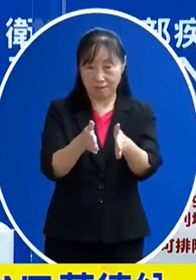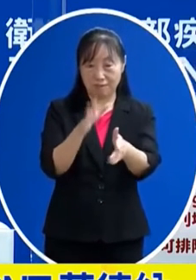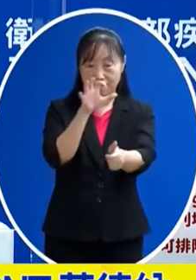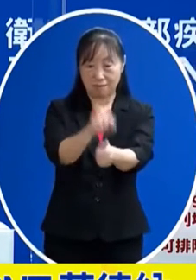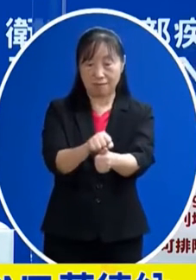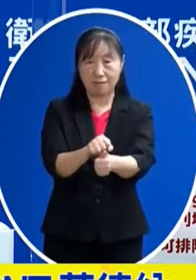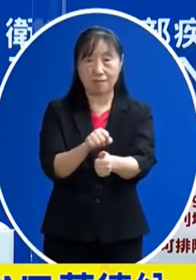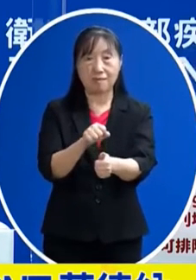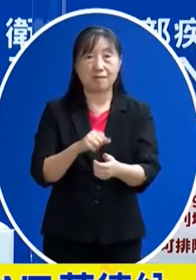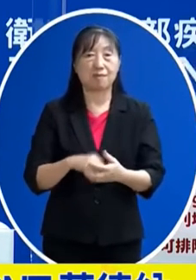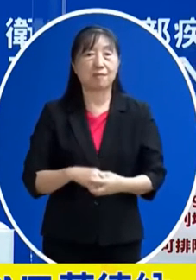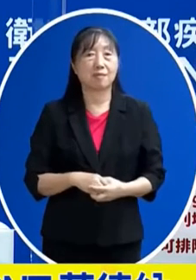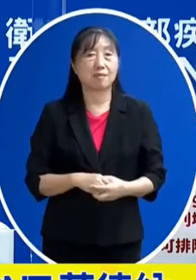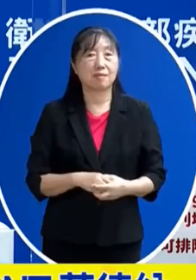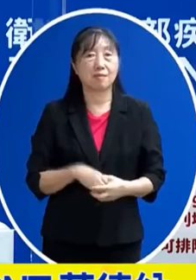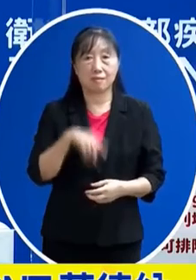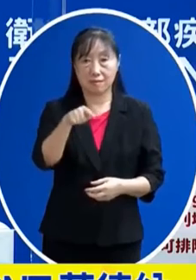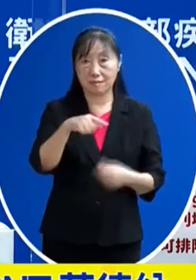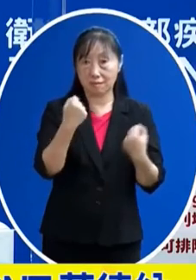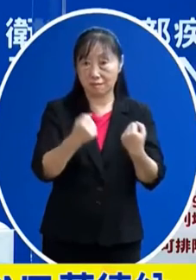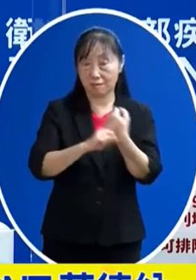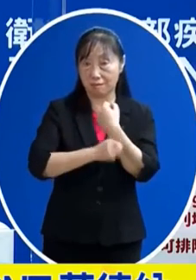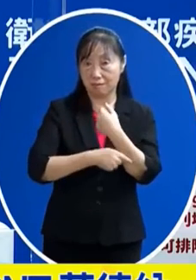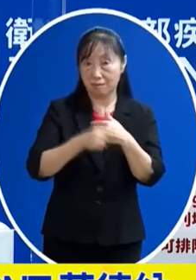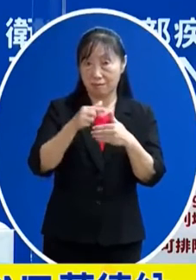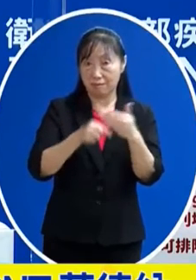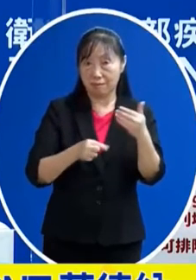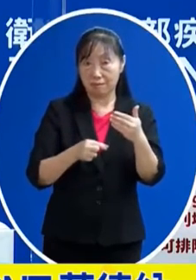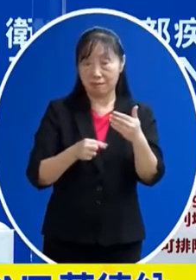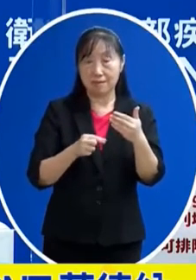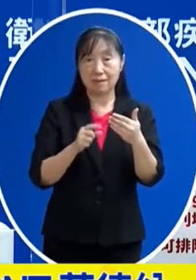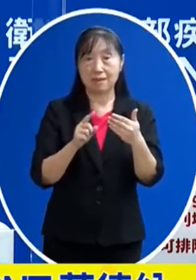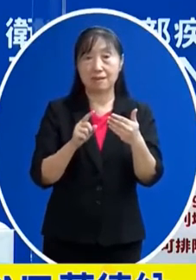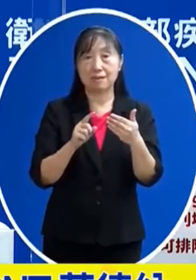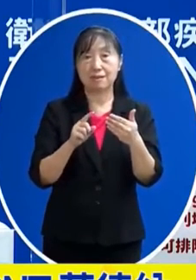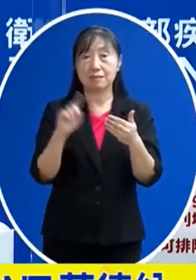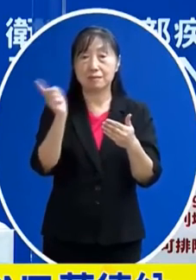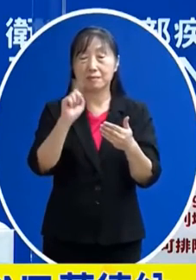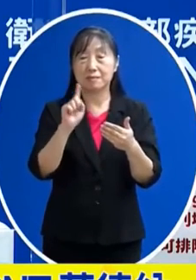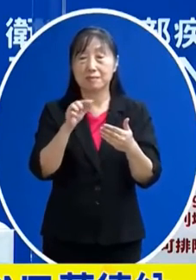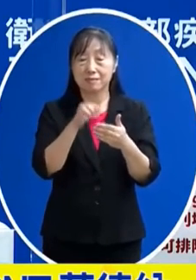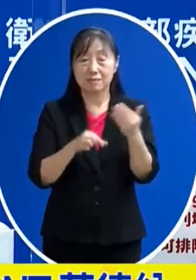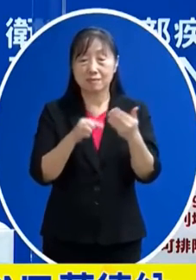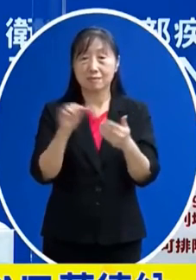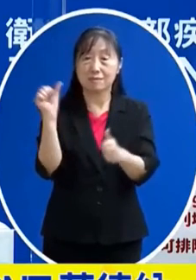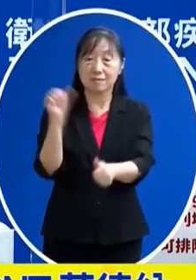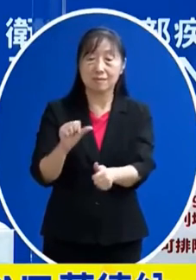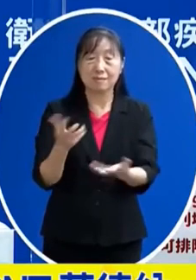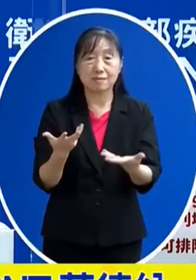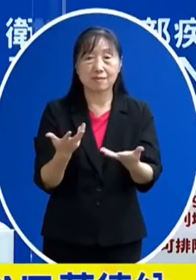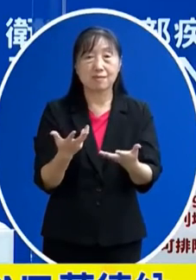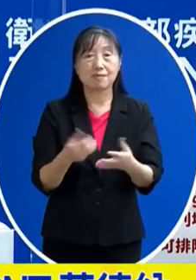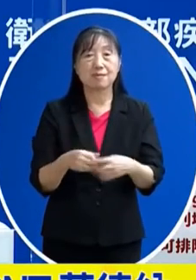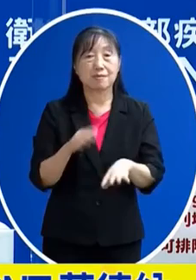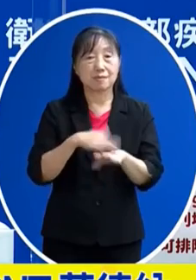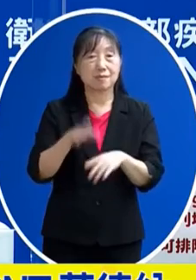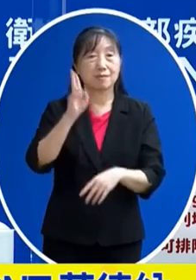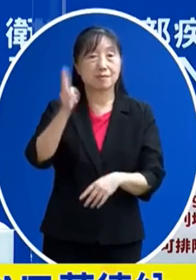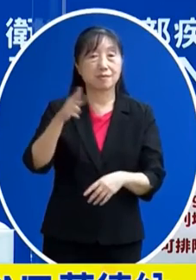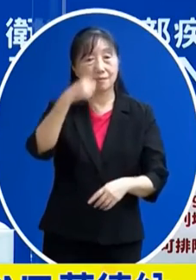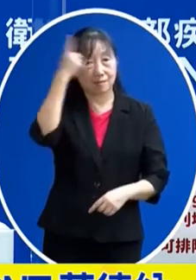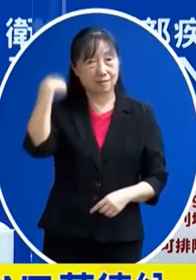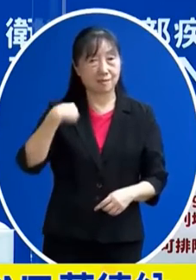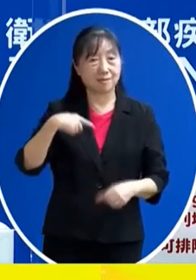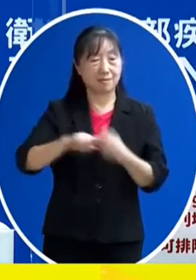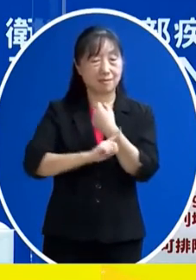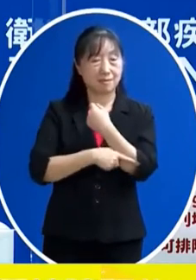那究竟他是不是在法律上会用什么样的这个法律违反的相关规定，我们会请司法